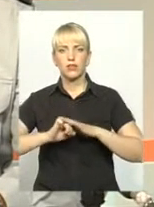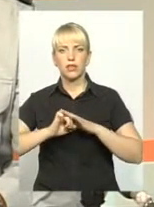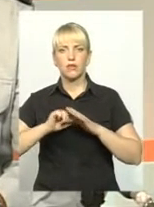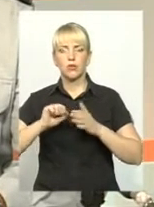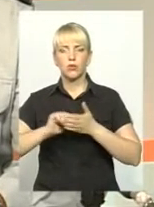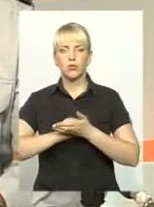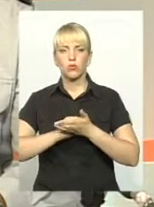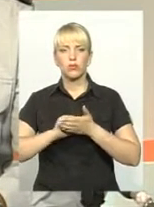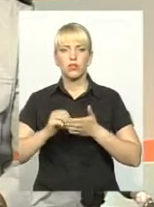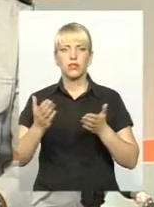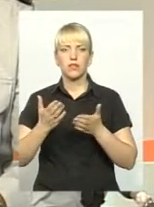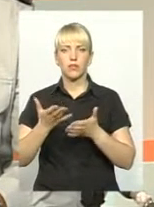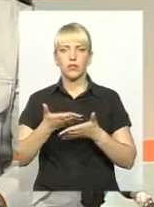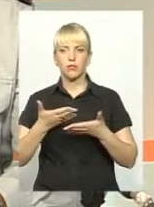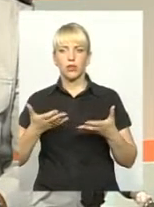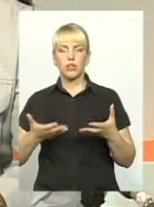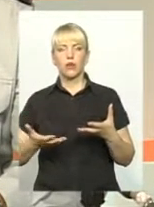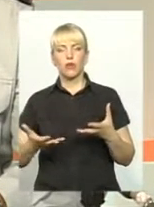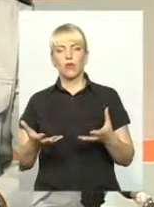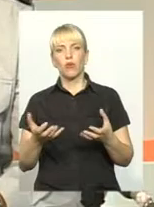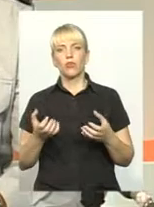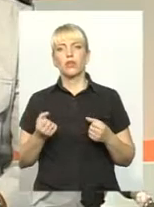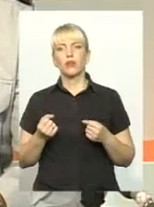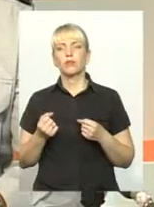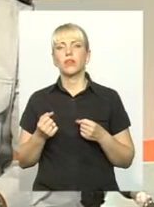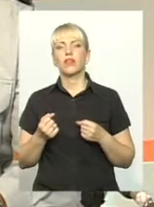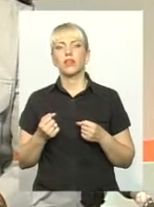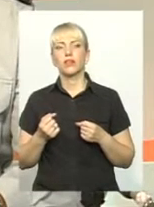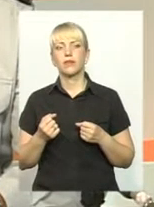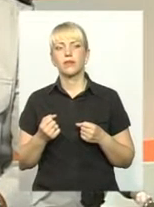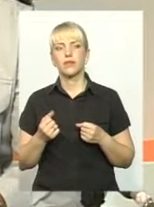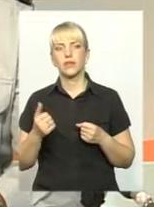отримали з боку органів місцевого самоврядування або